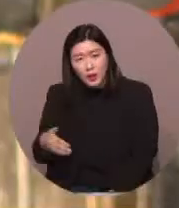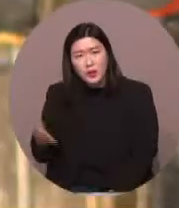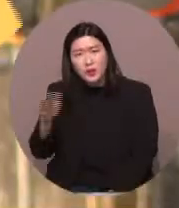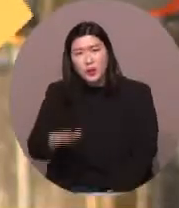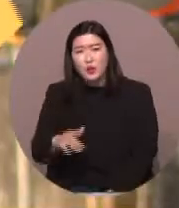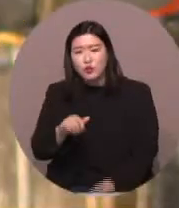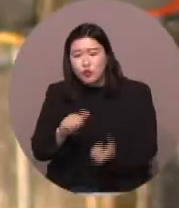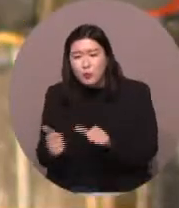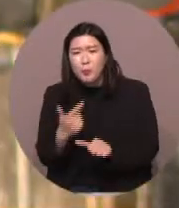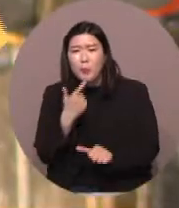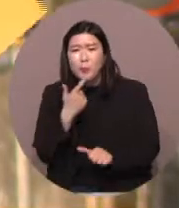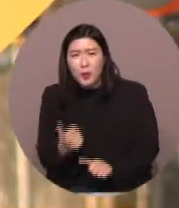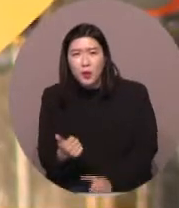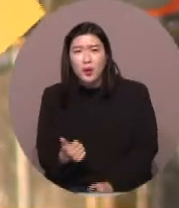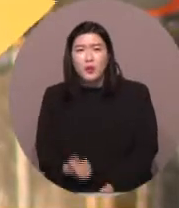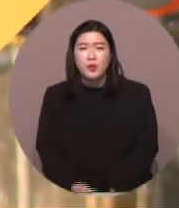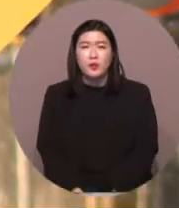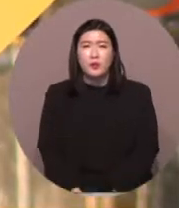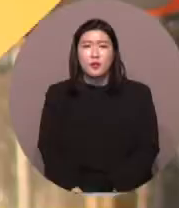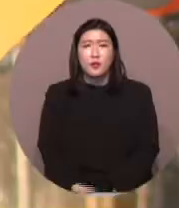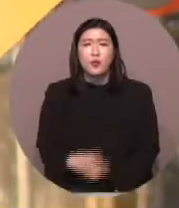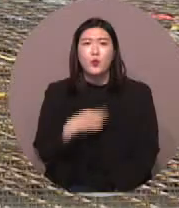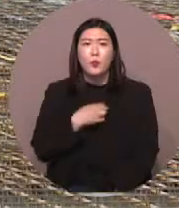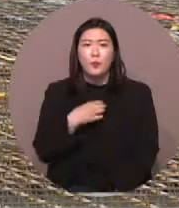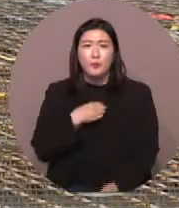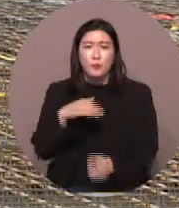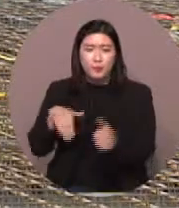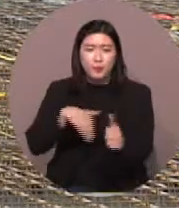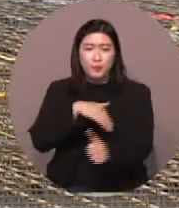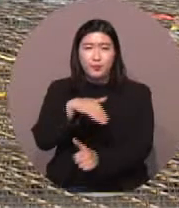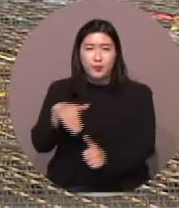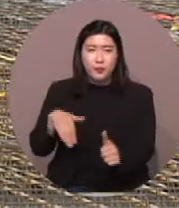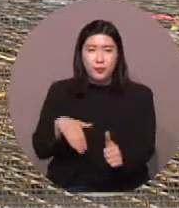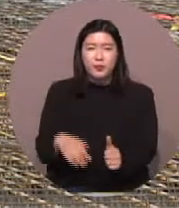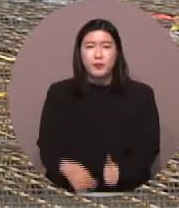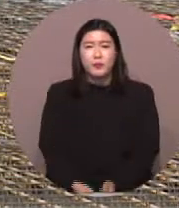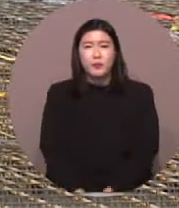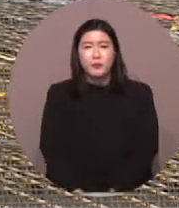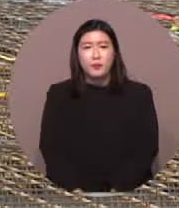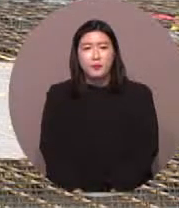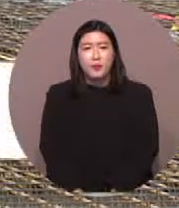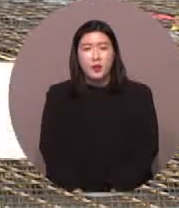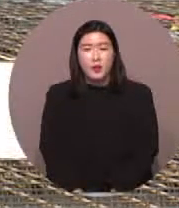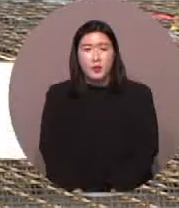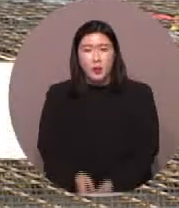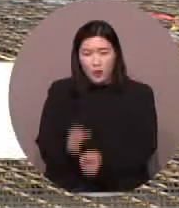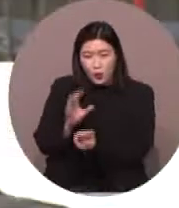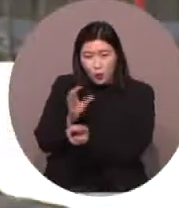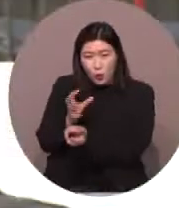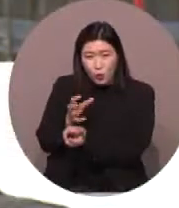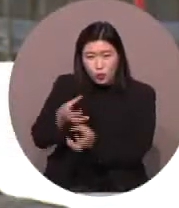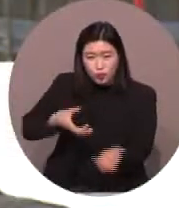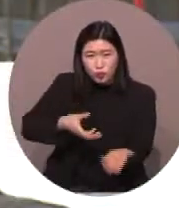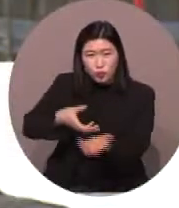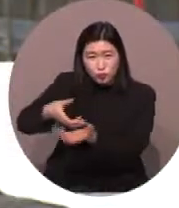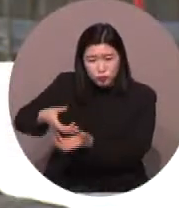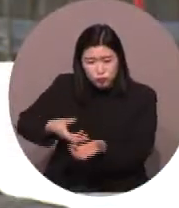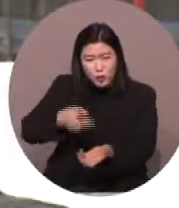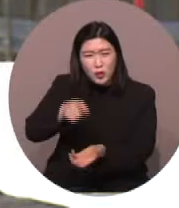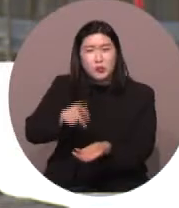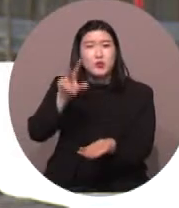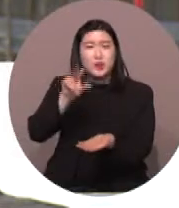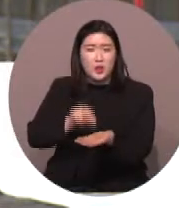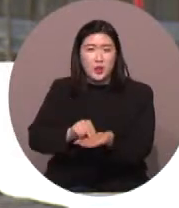대형 인명피해로 이어질 뻔한 위험천만한 상황이었습니다. 콘크리트 타설 작업에서 문제가 생긴